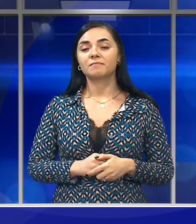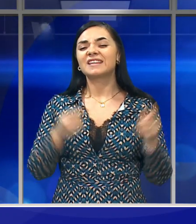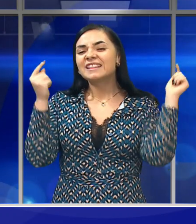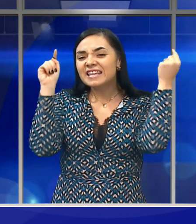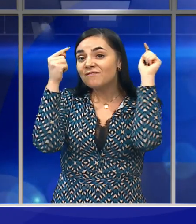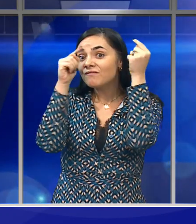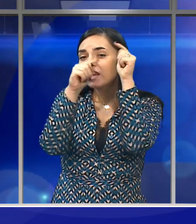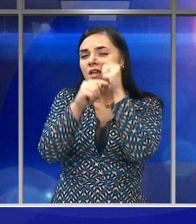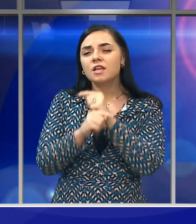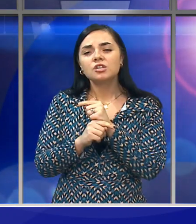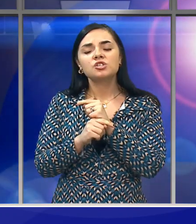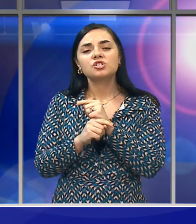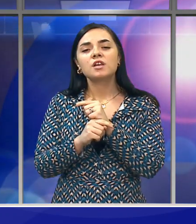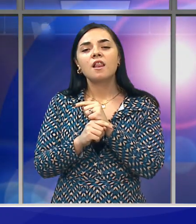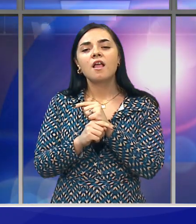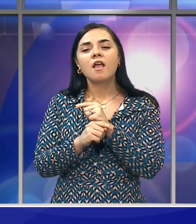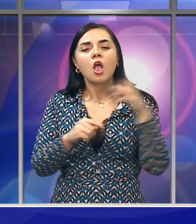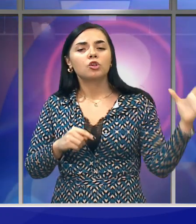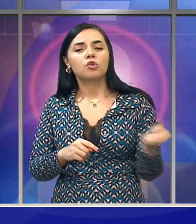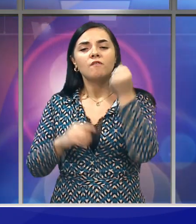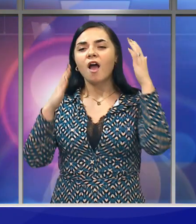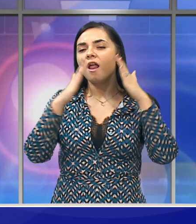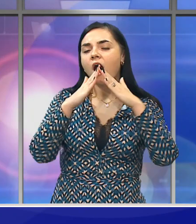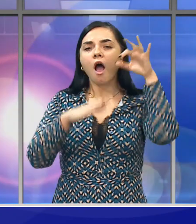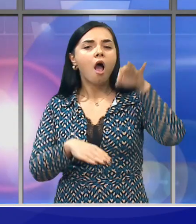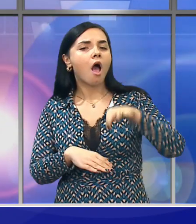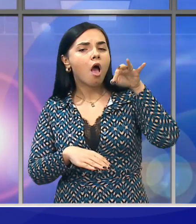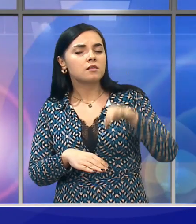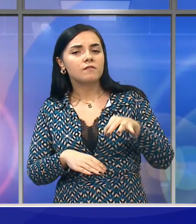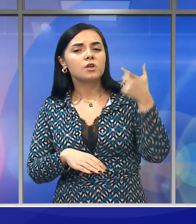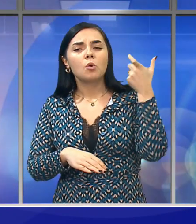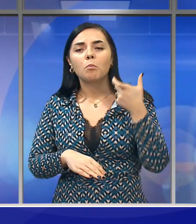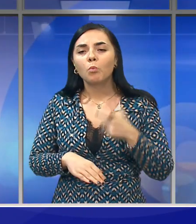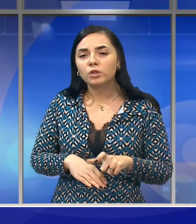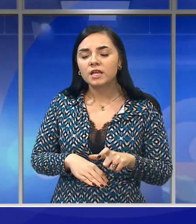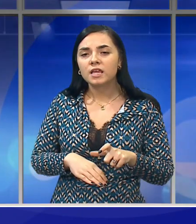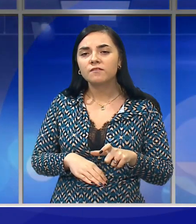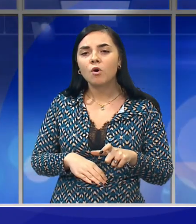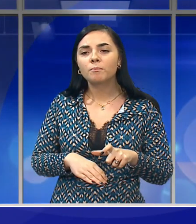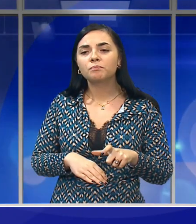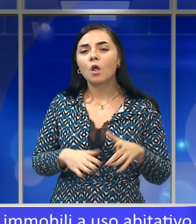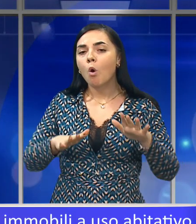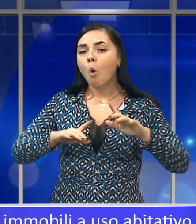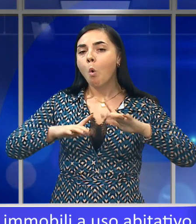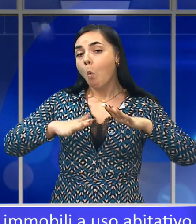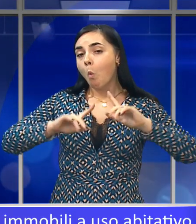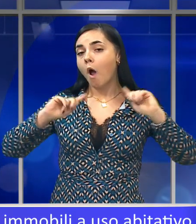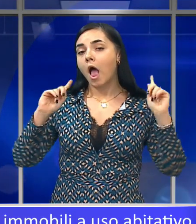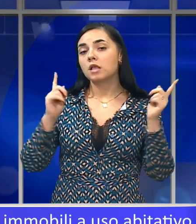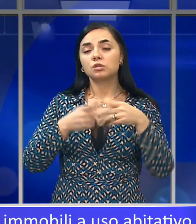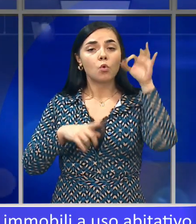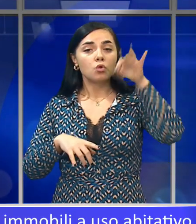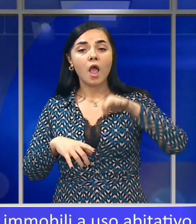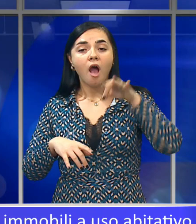difficile trovare case in affitto perché sempre più abitazioni vengono affittate